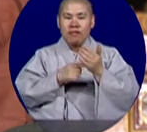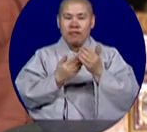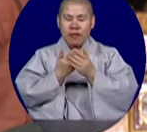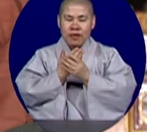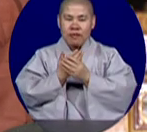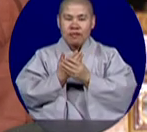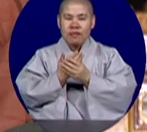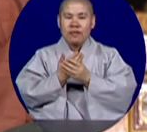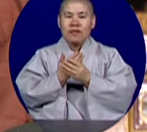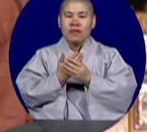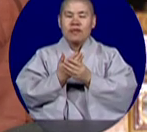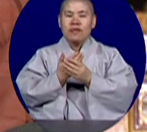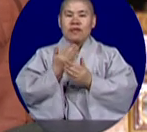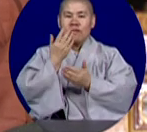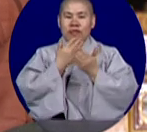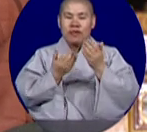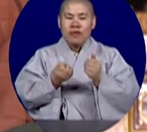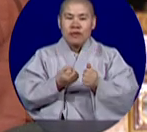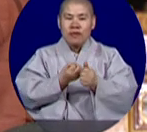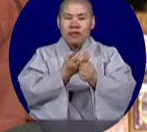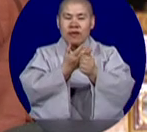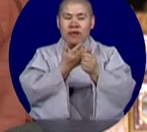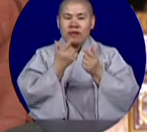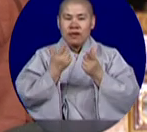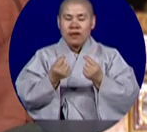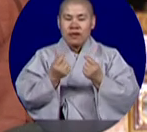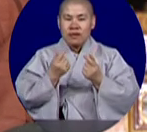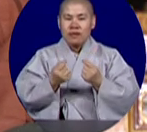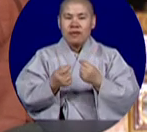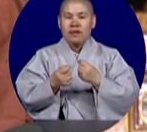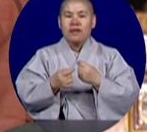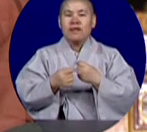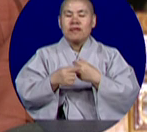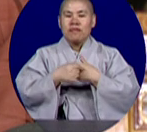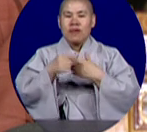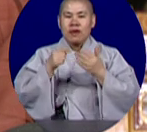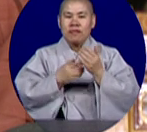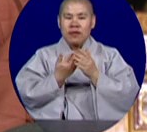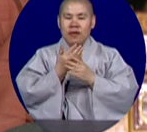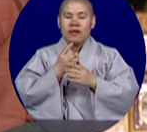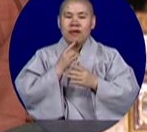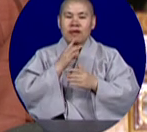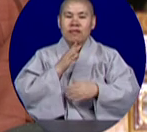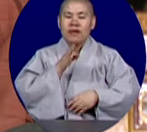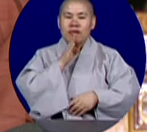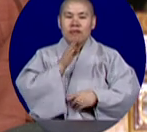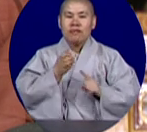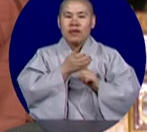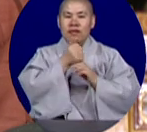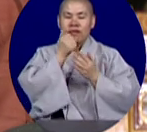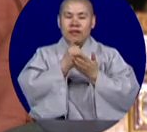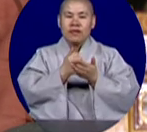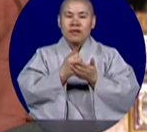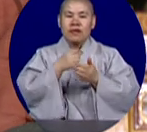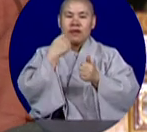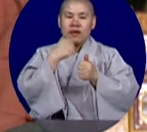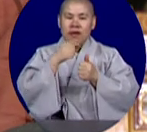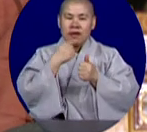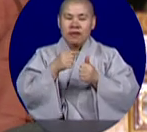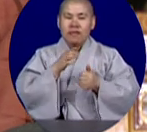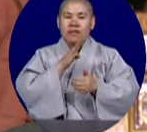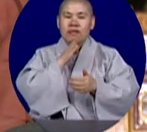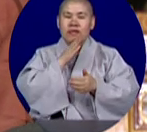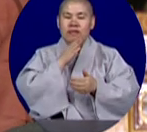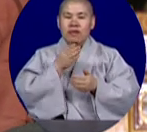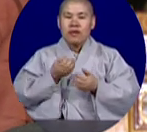같아요. 그래서 발심이 돼야 이제 정말로 부처님의 법을 참으로 펼